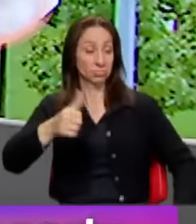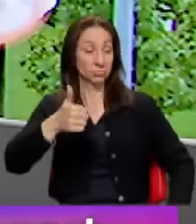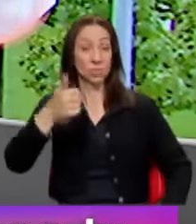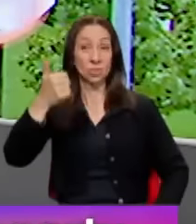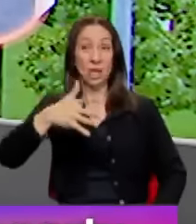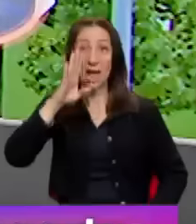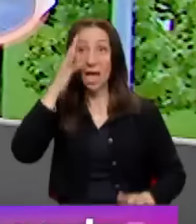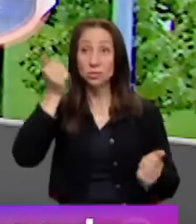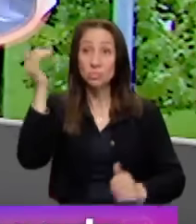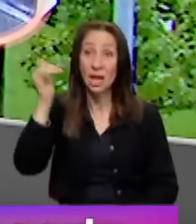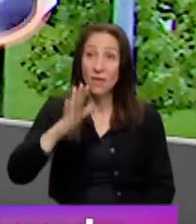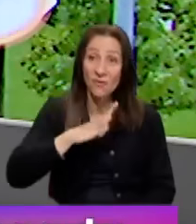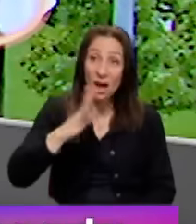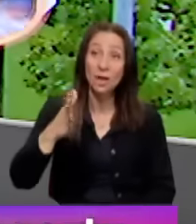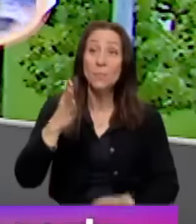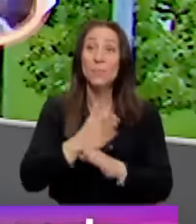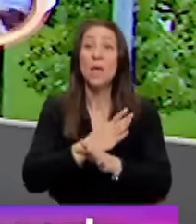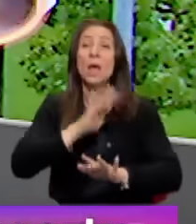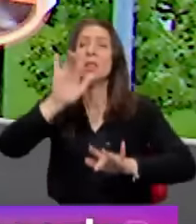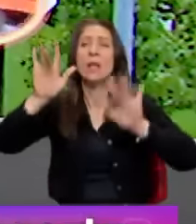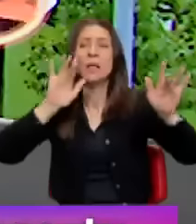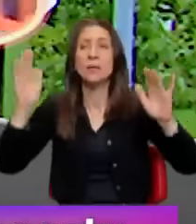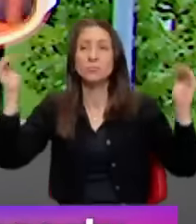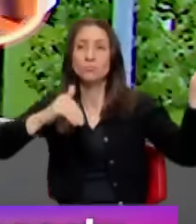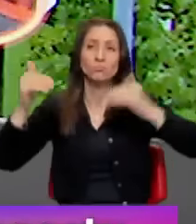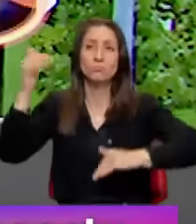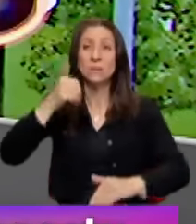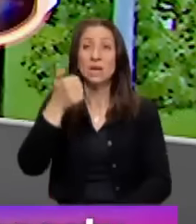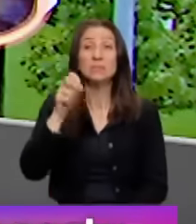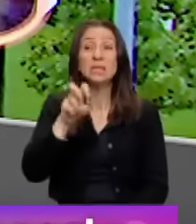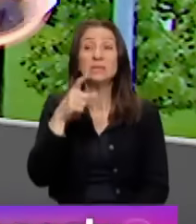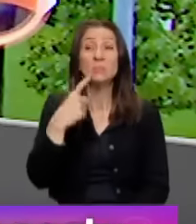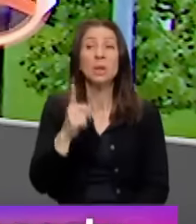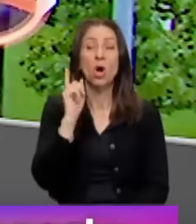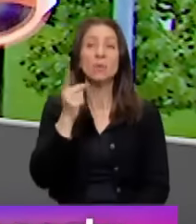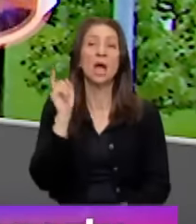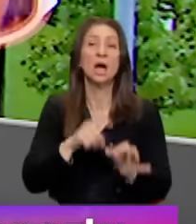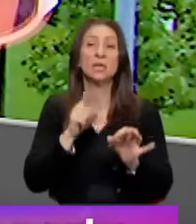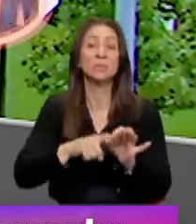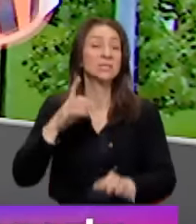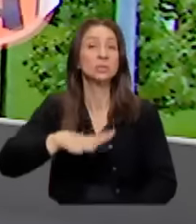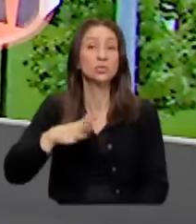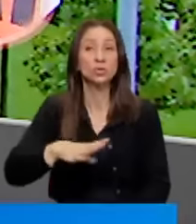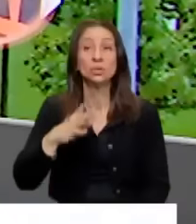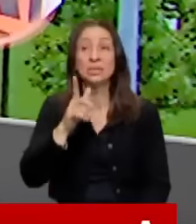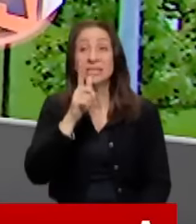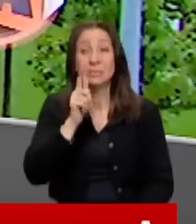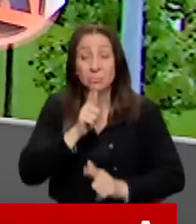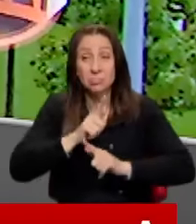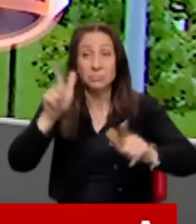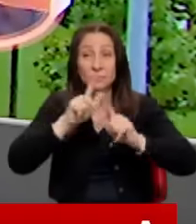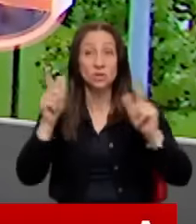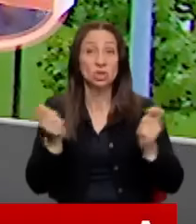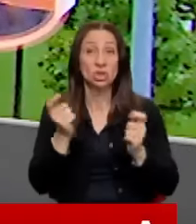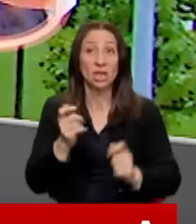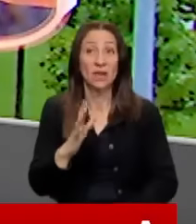Erzurum'dan gelenler var memleketin D bir yanından gelenler var 68.000 öğretmen ataması istiyoruz diye seslerini yükseltmeye